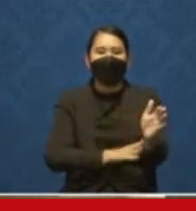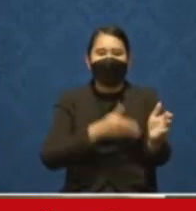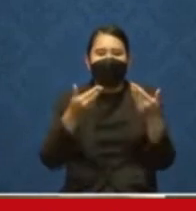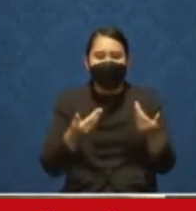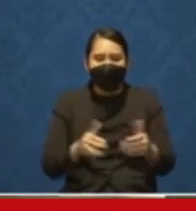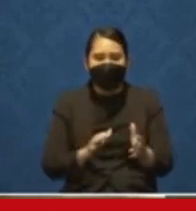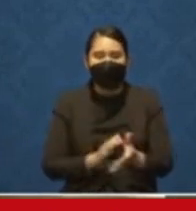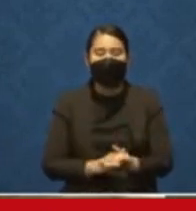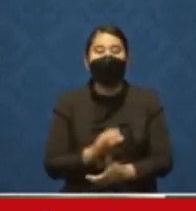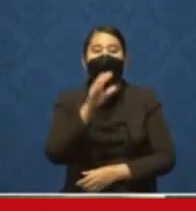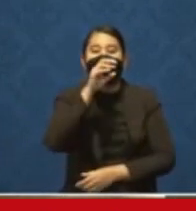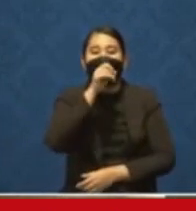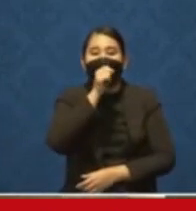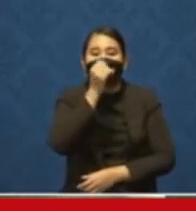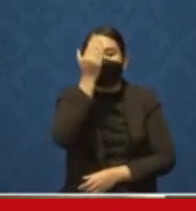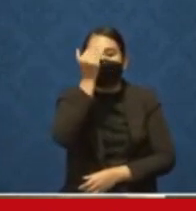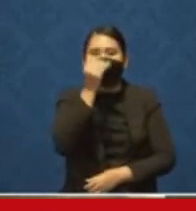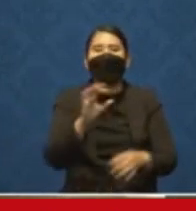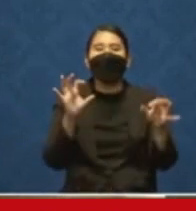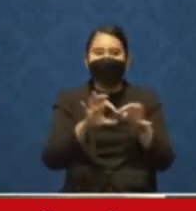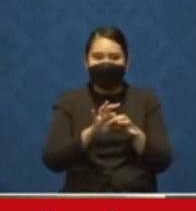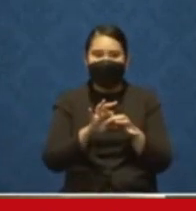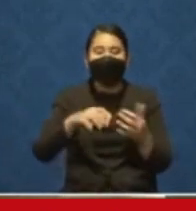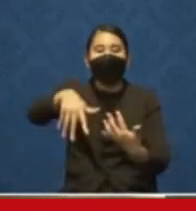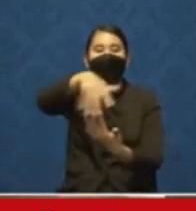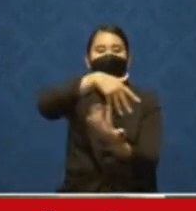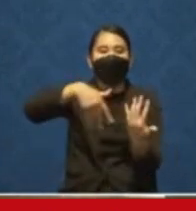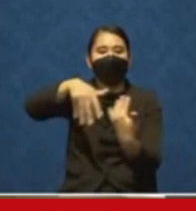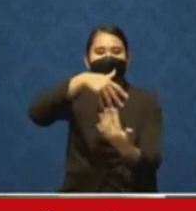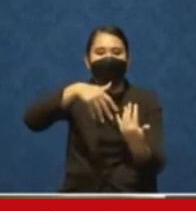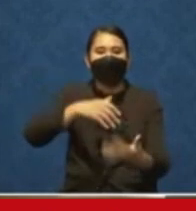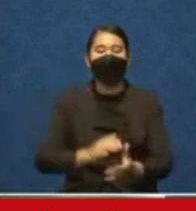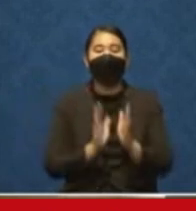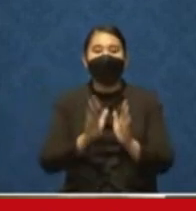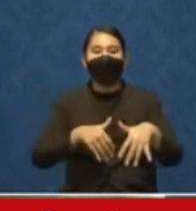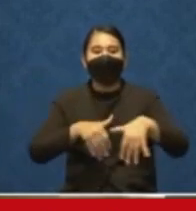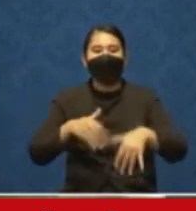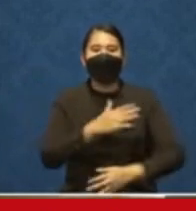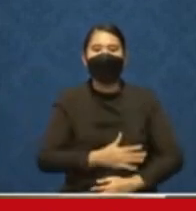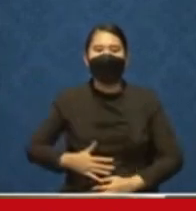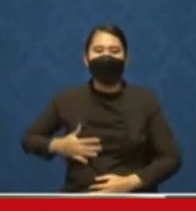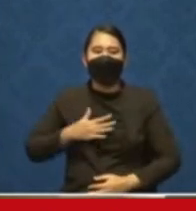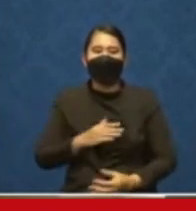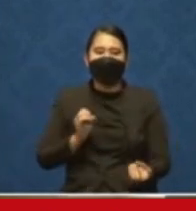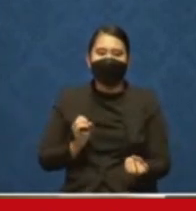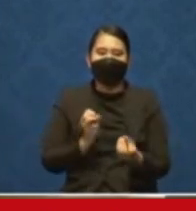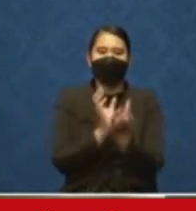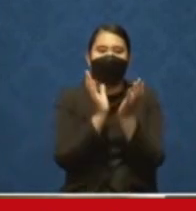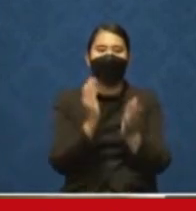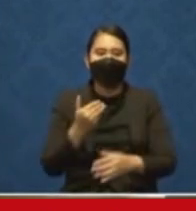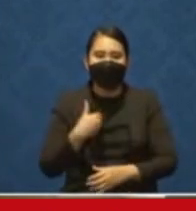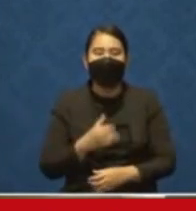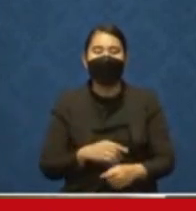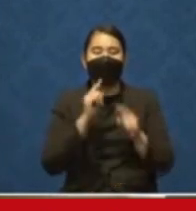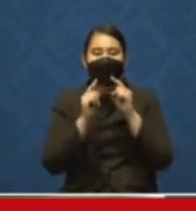ท่านประยุทธ์ทำได้ที่ชอบแล้วโอ้ยนี่มันเป็นเรื่องเก่าเถียงกันมาตั้งแต่ยุคเก่าแล้วเต็มที่ท่านจำเป็นต้องปิดเพราะ